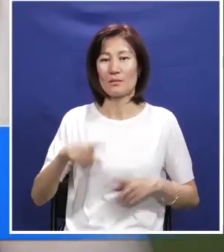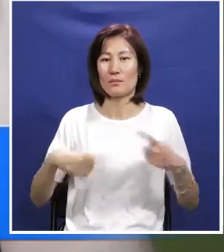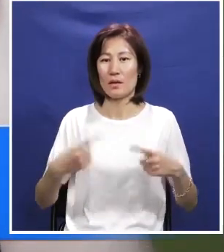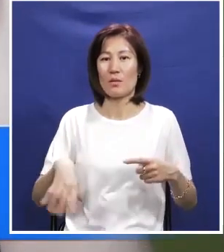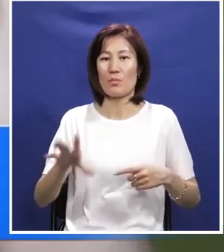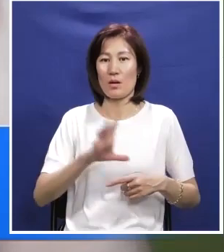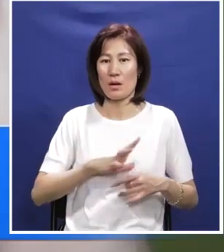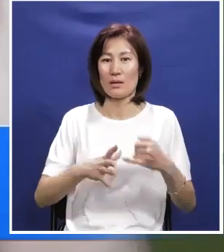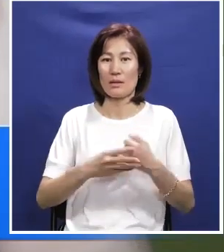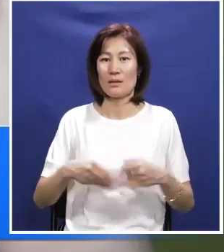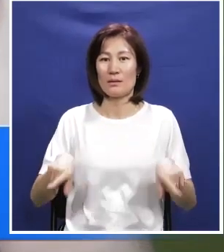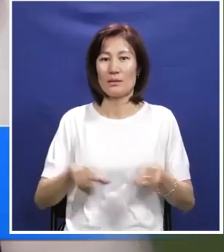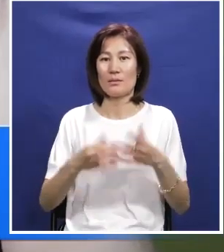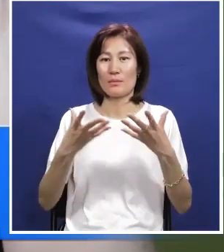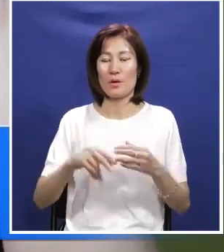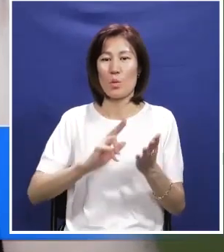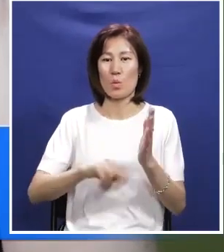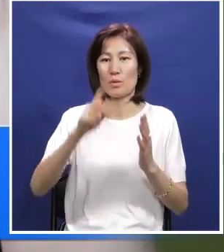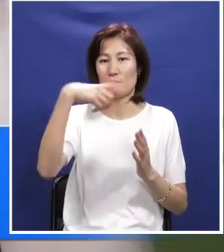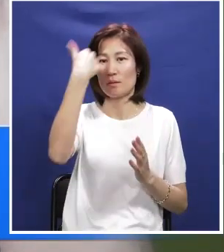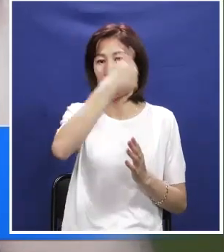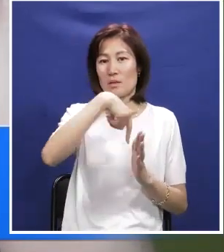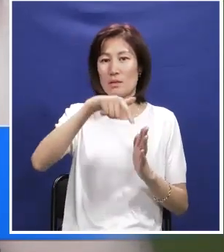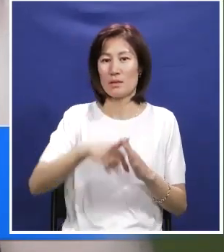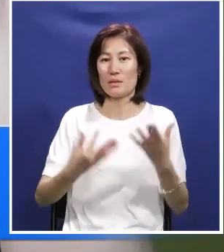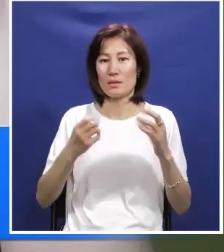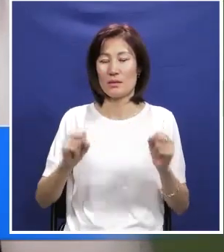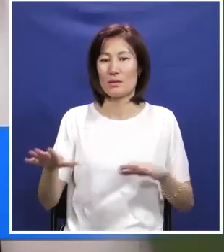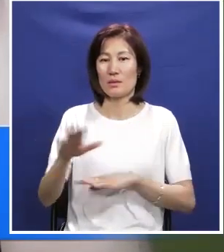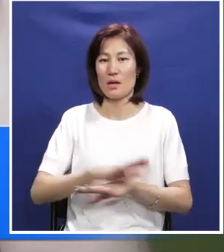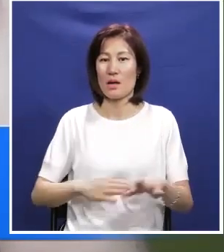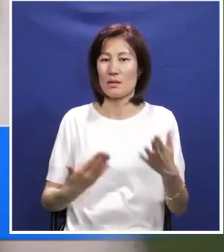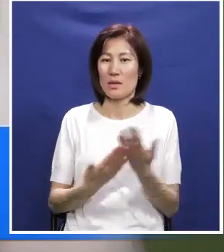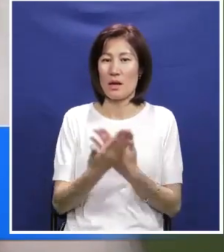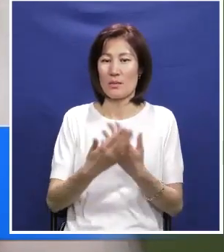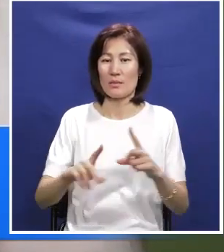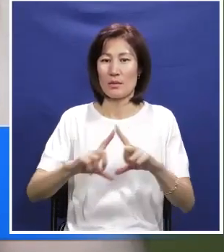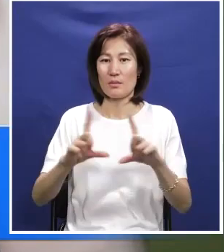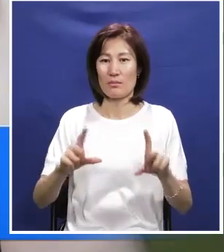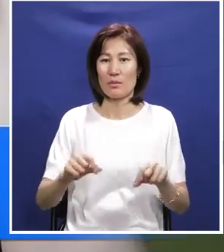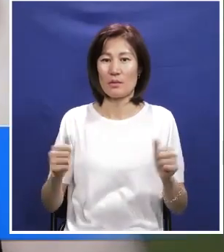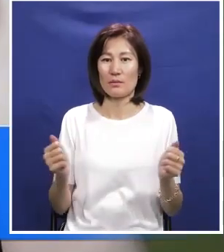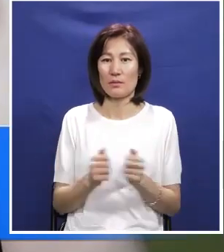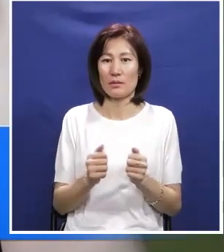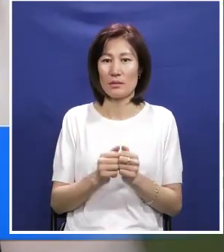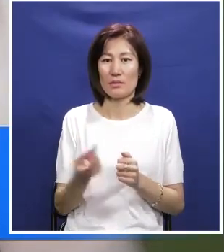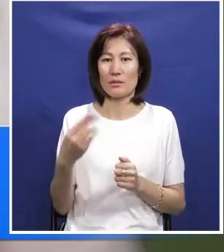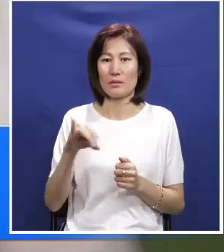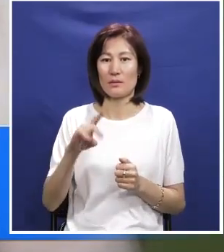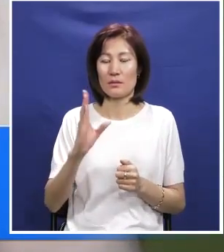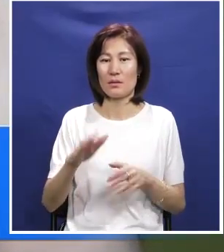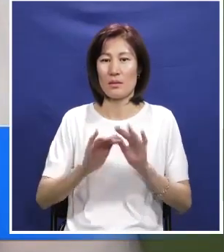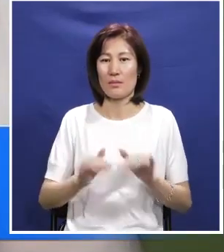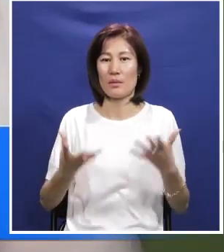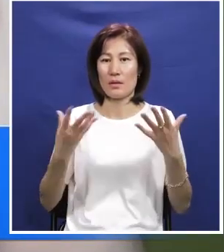болып тұрған жерлерде 30 жыл ішінде жап жаңа мектеп жанында, Жандинара жап жаңа